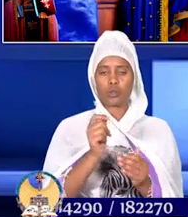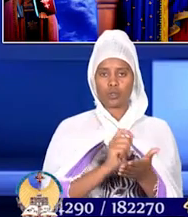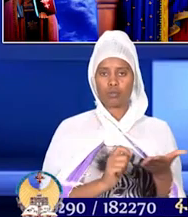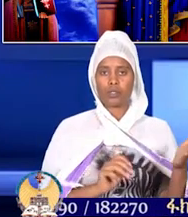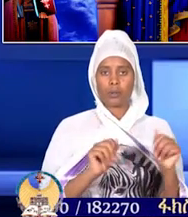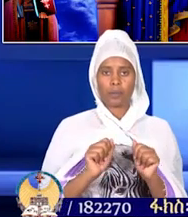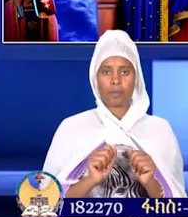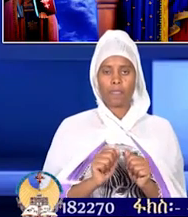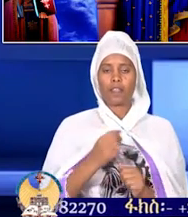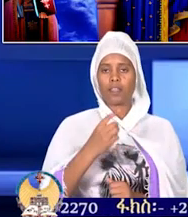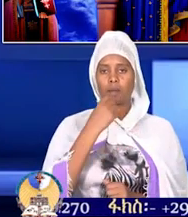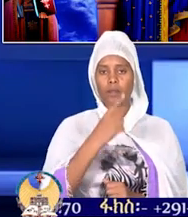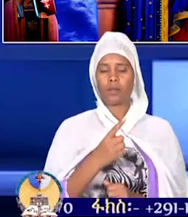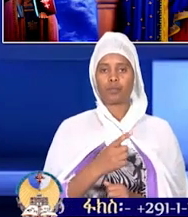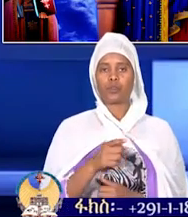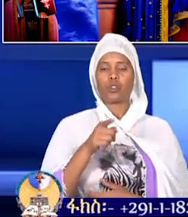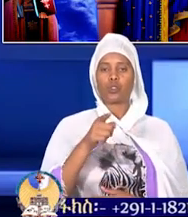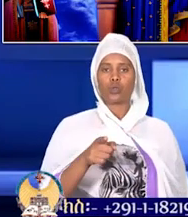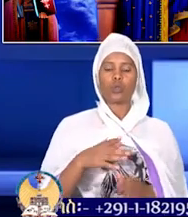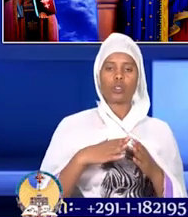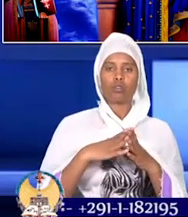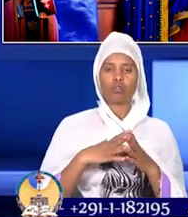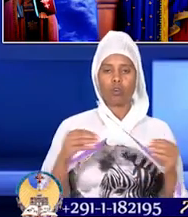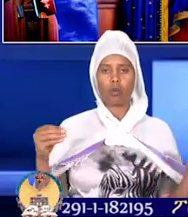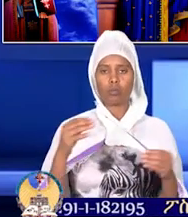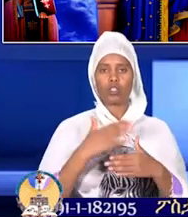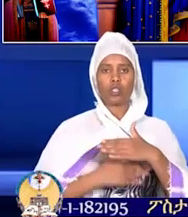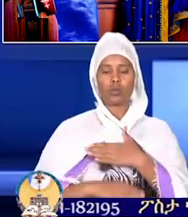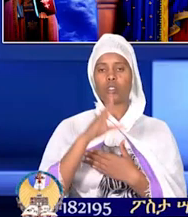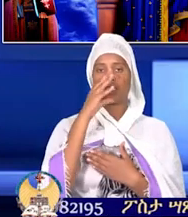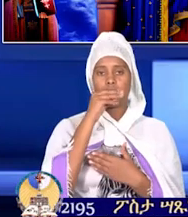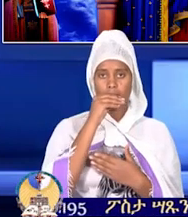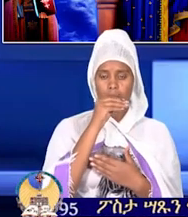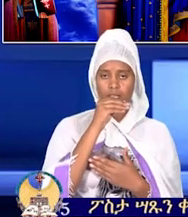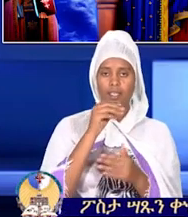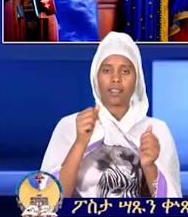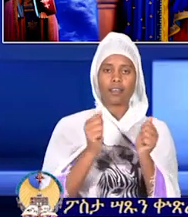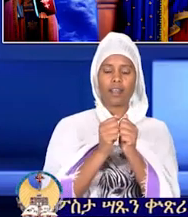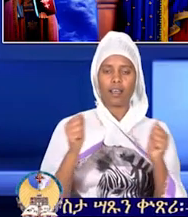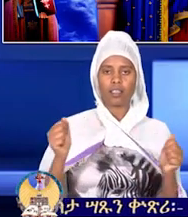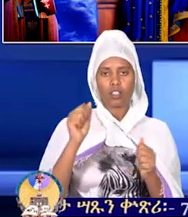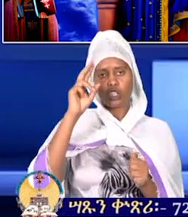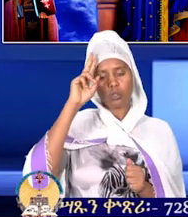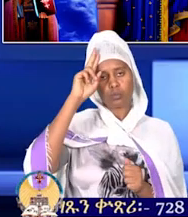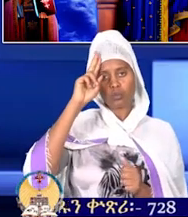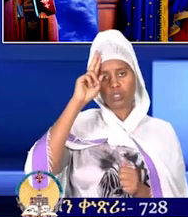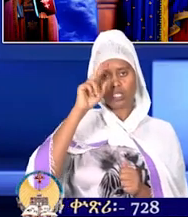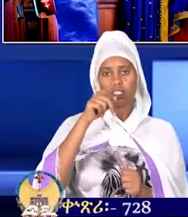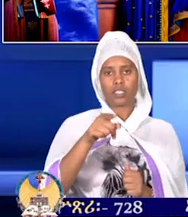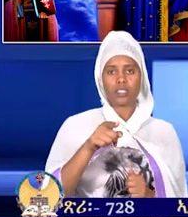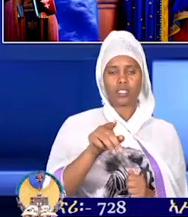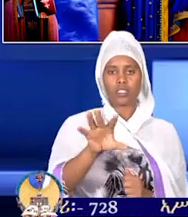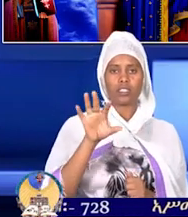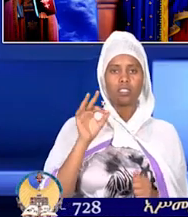ዳዊት ከምዚ ፀሓፈልና እንታይ ይብል? ሽዑኡ ከጥፍኦም ደልዩ ተዛረበ፣ ግና ኸ